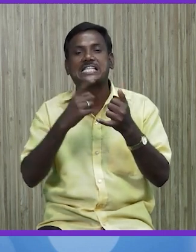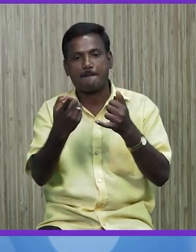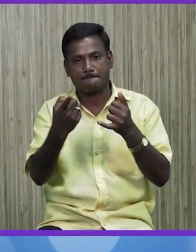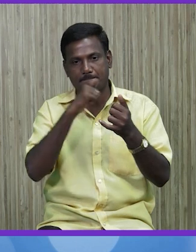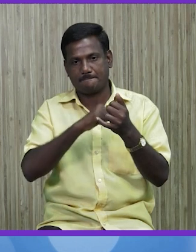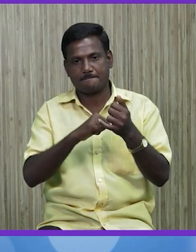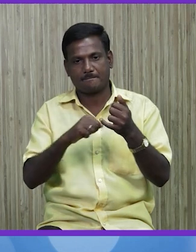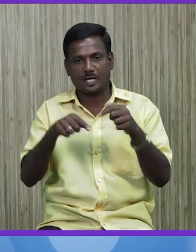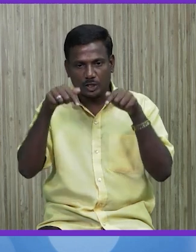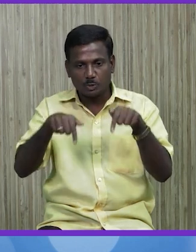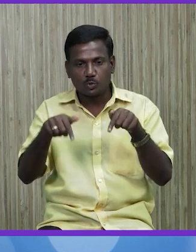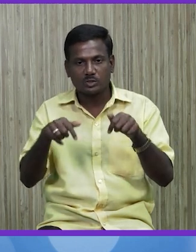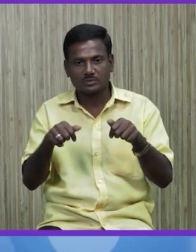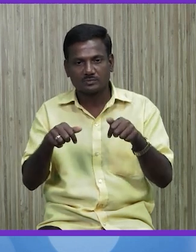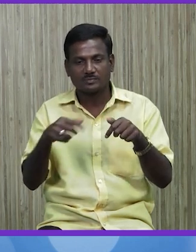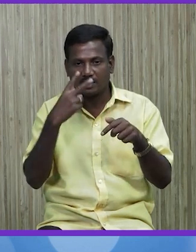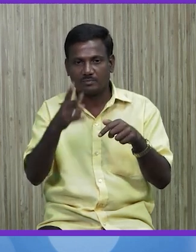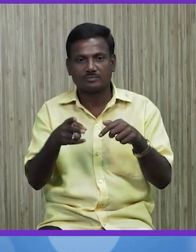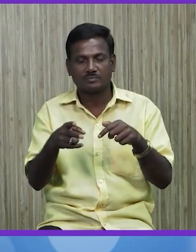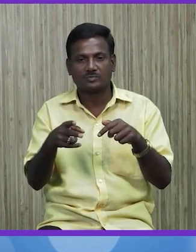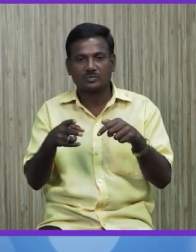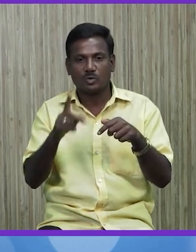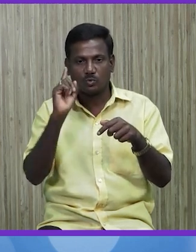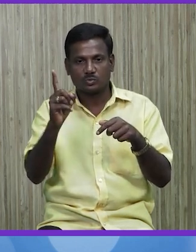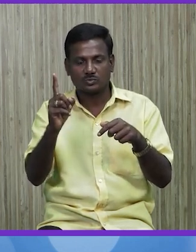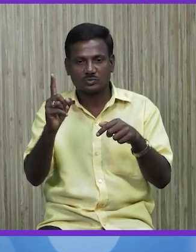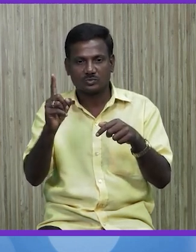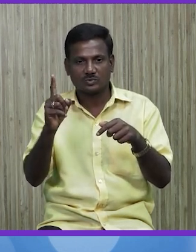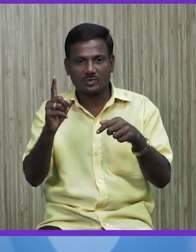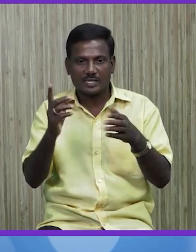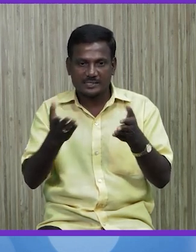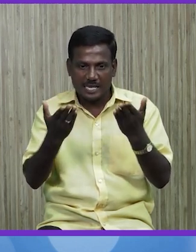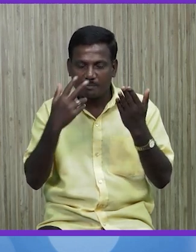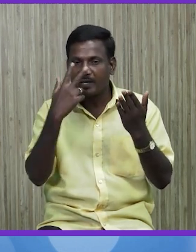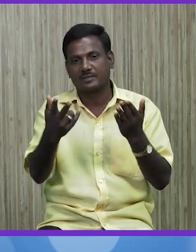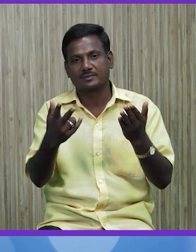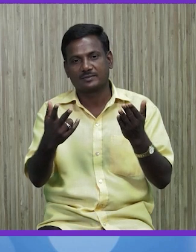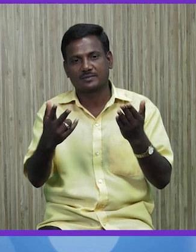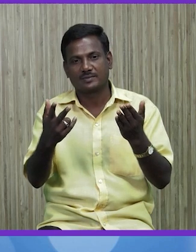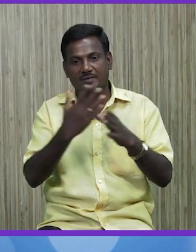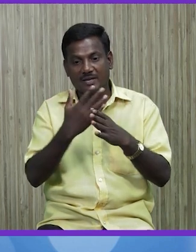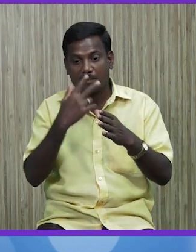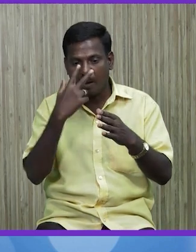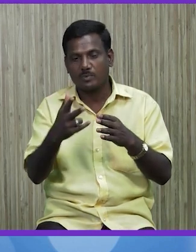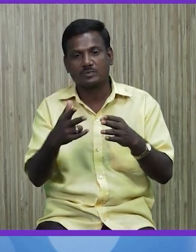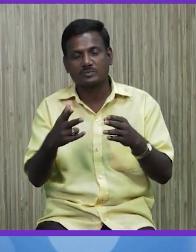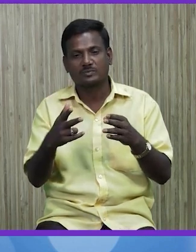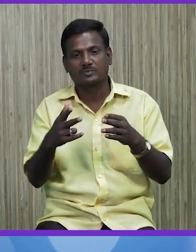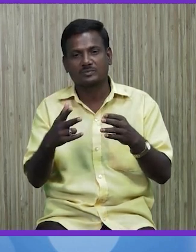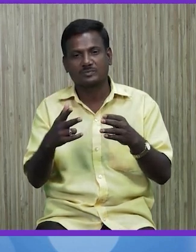இப்பொழுது நாம் ஒரு செயல் பாட்டை செய்து பார்ப்போமா